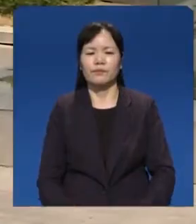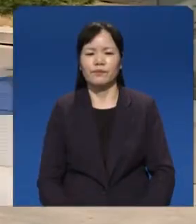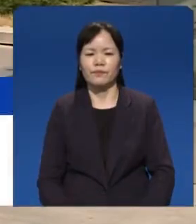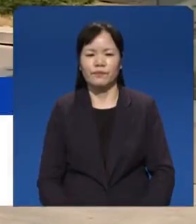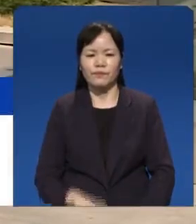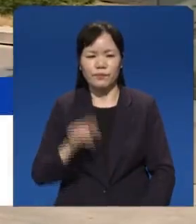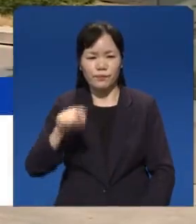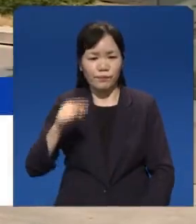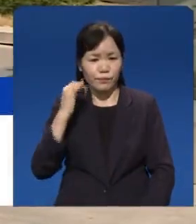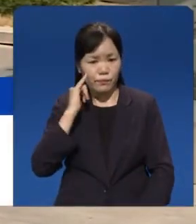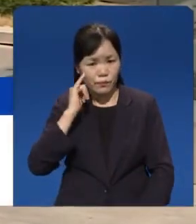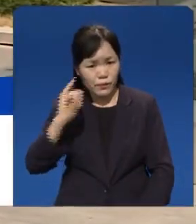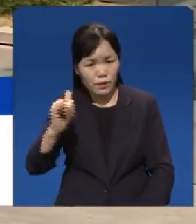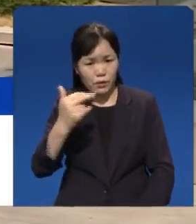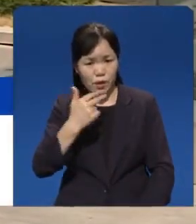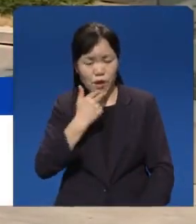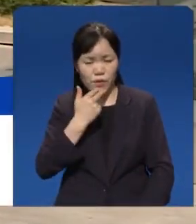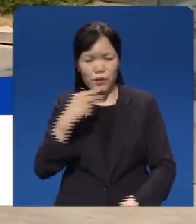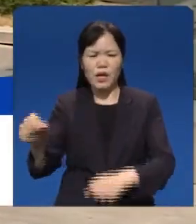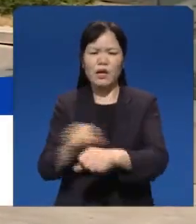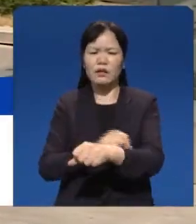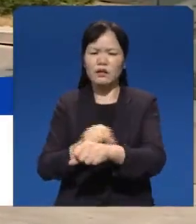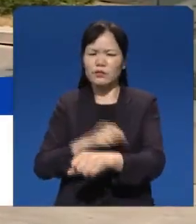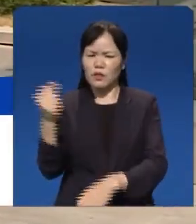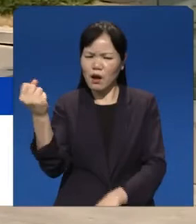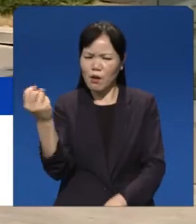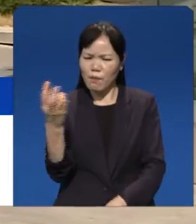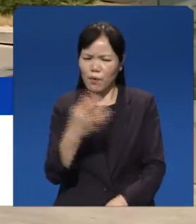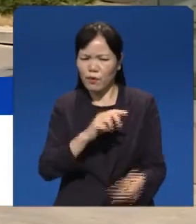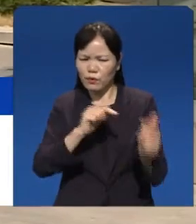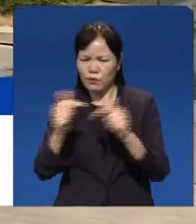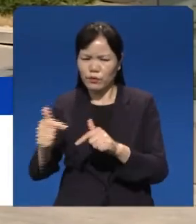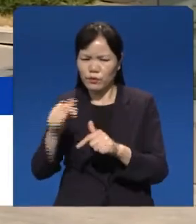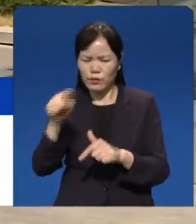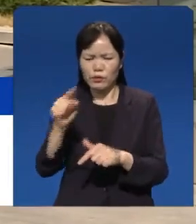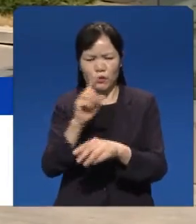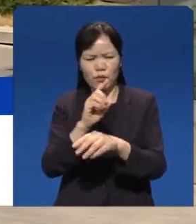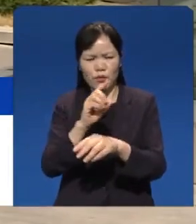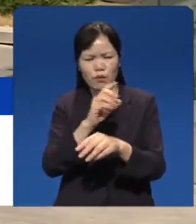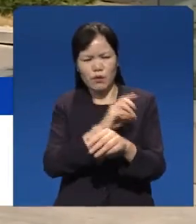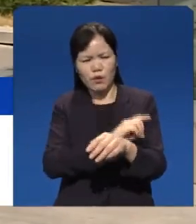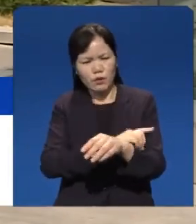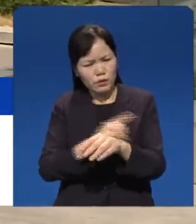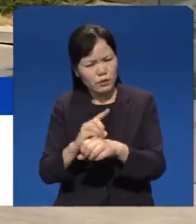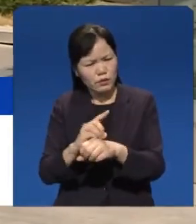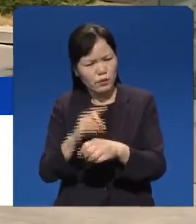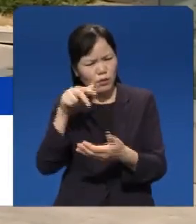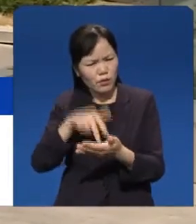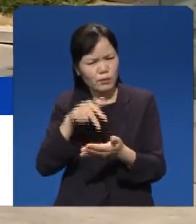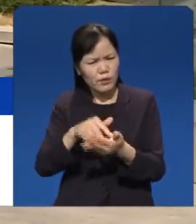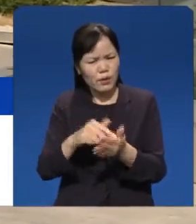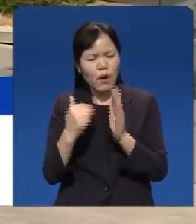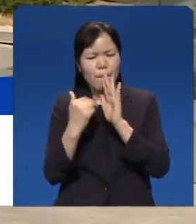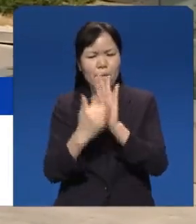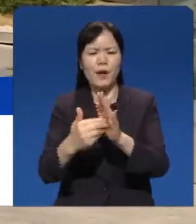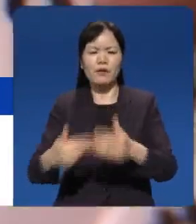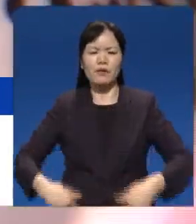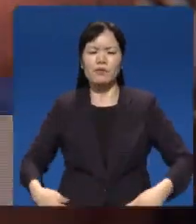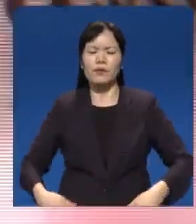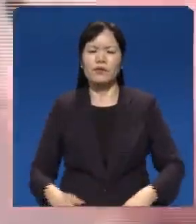그런 전화가 가지 않도록 또한 특별한 바라볼 이런것을 비슷할 차원에서만 이마가